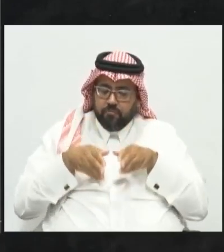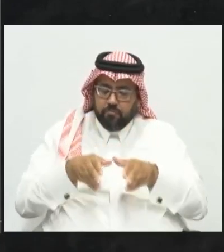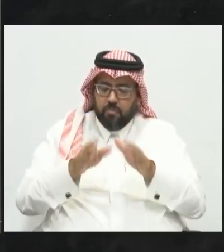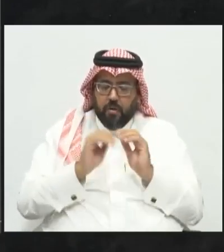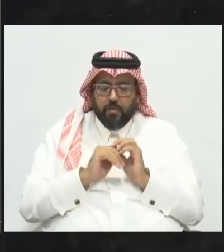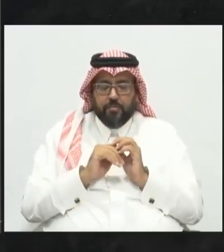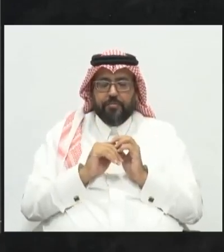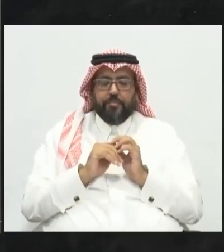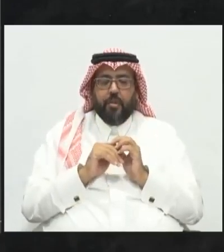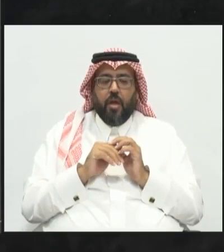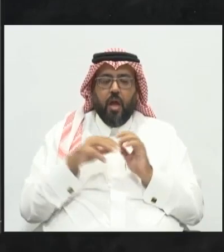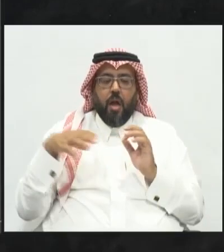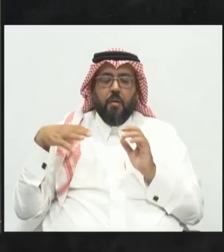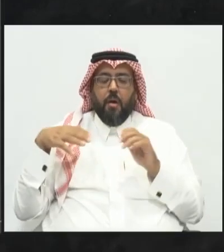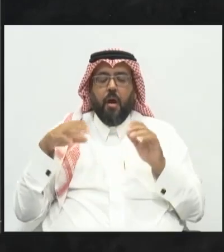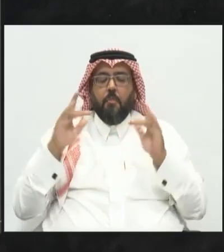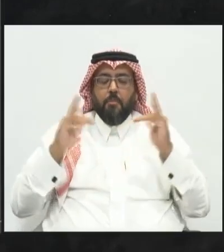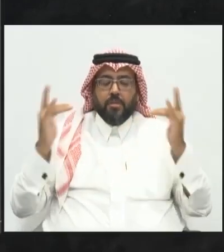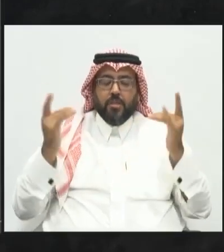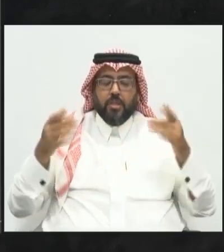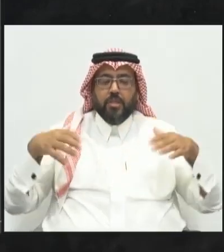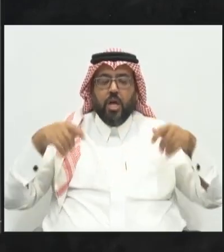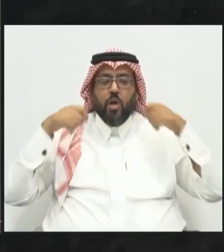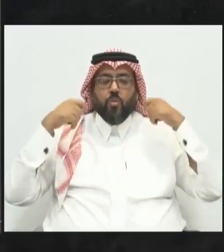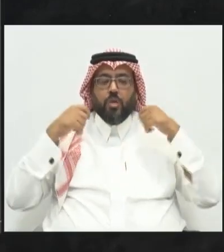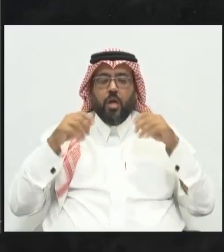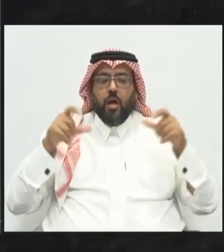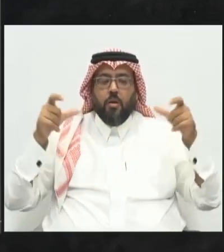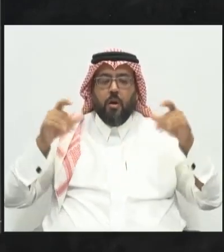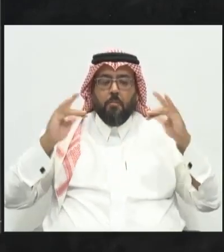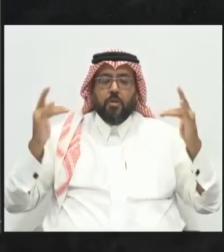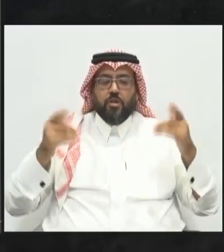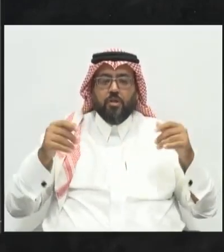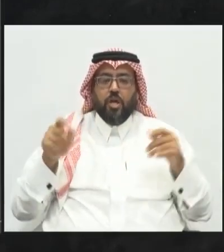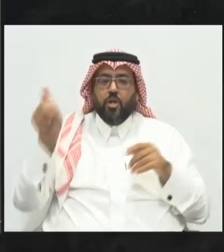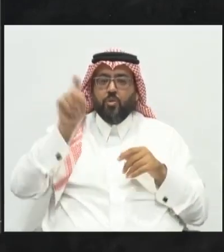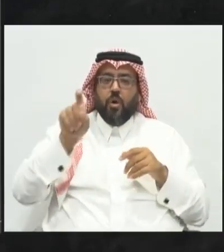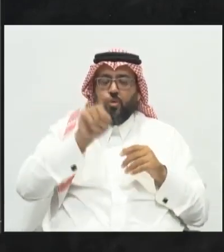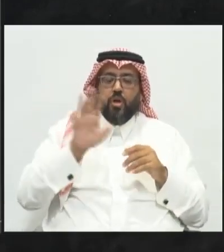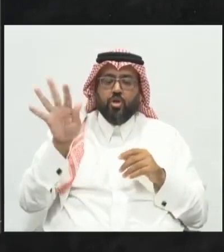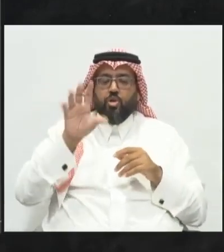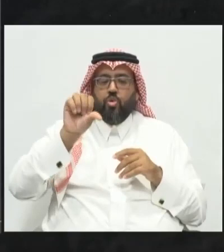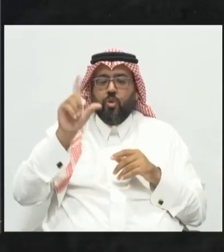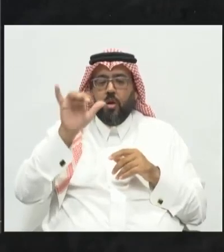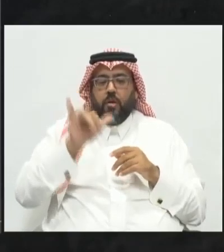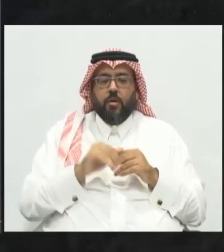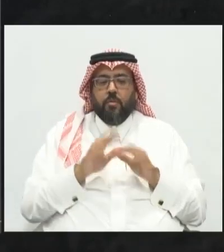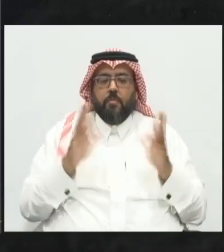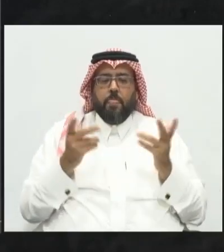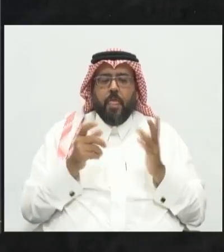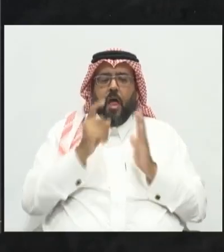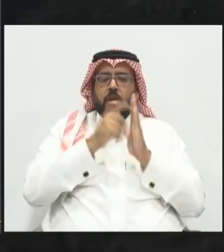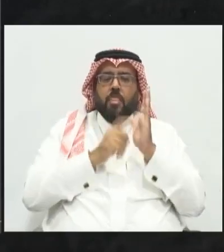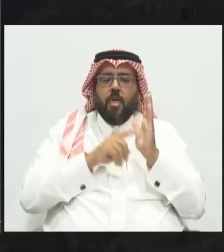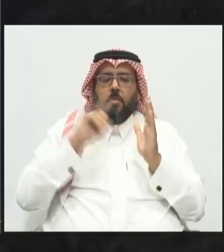السلطه في مجلس الوزراء وكذلك مجلس الشورى الان نبين ما النظم